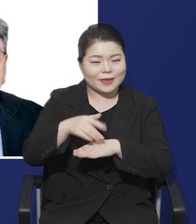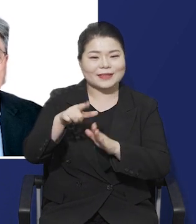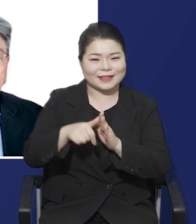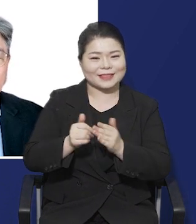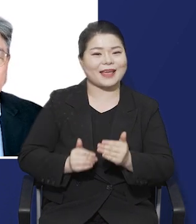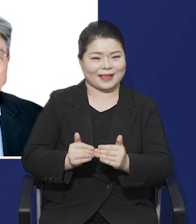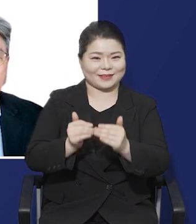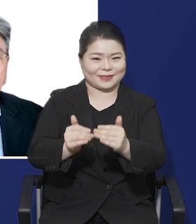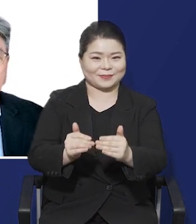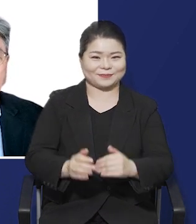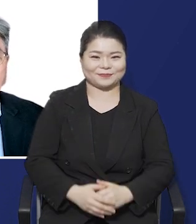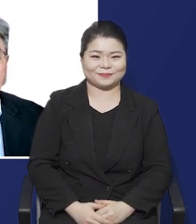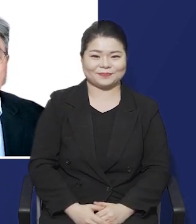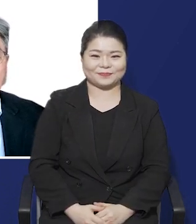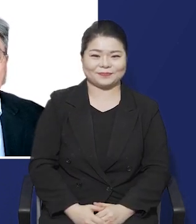볼 수 있습니다.